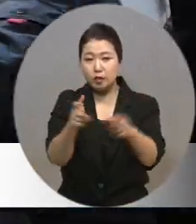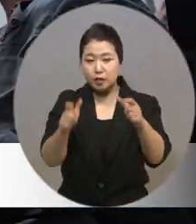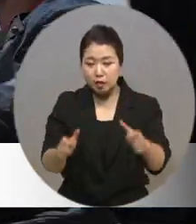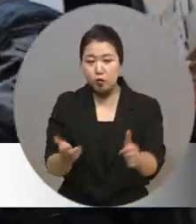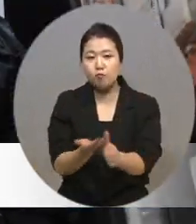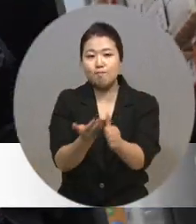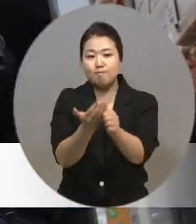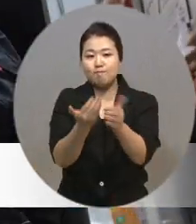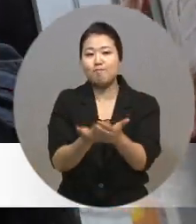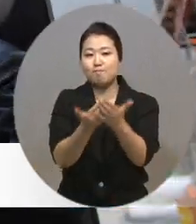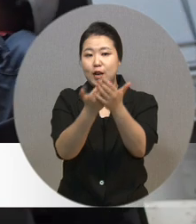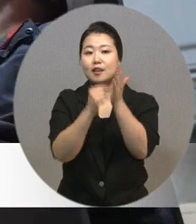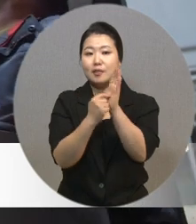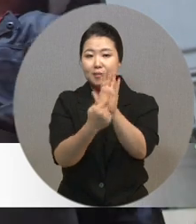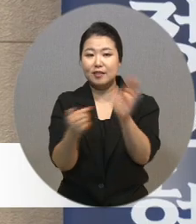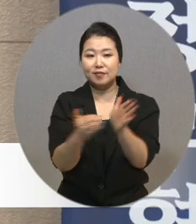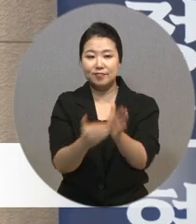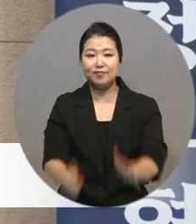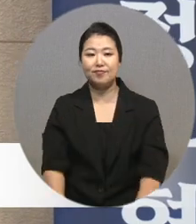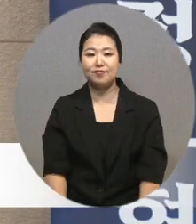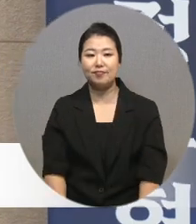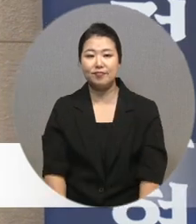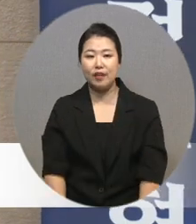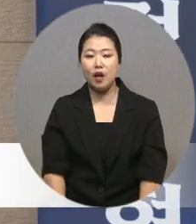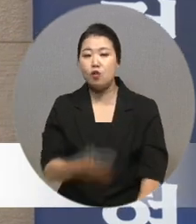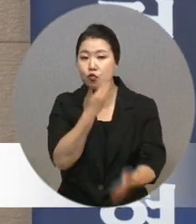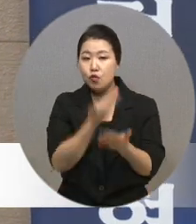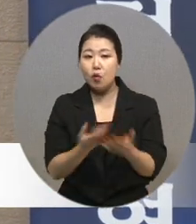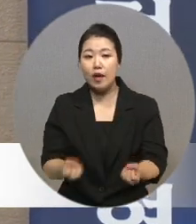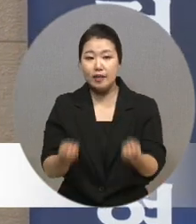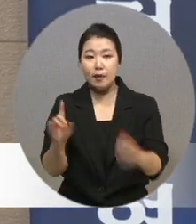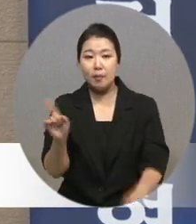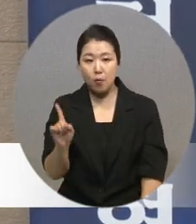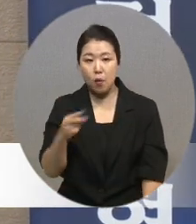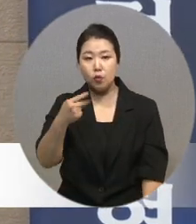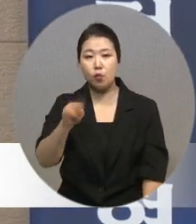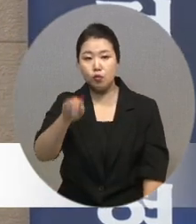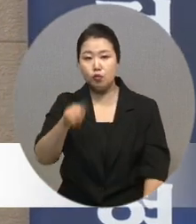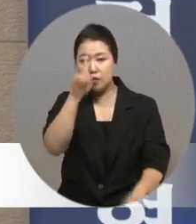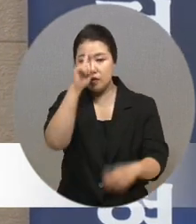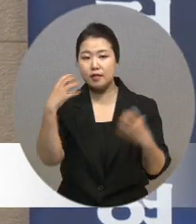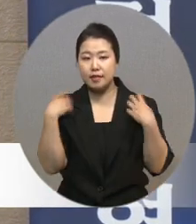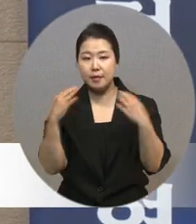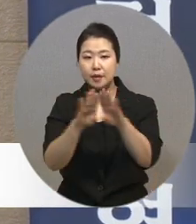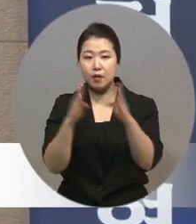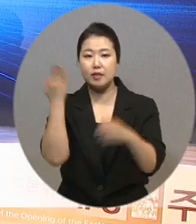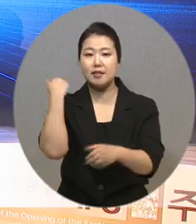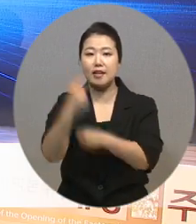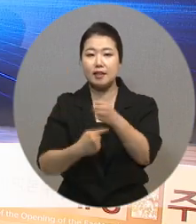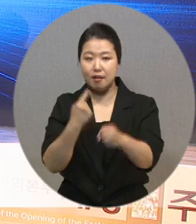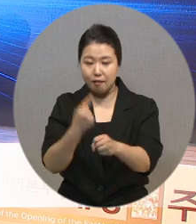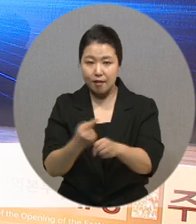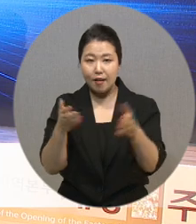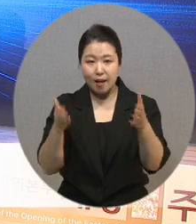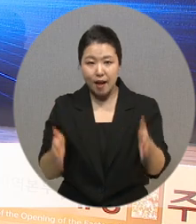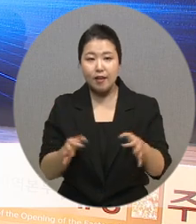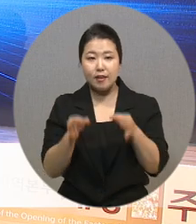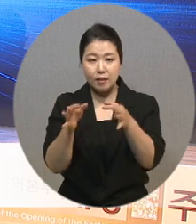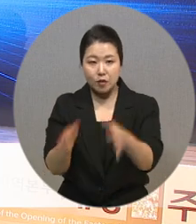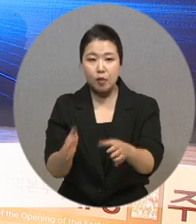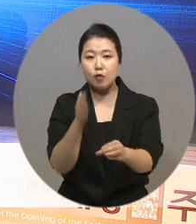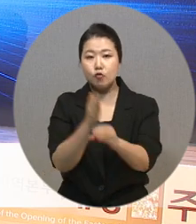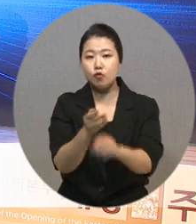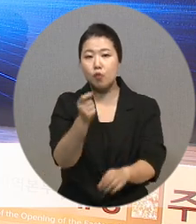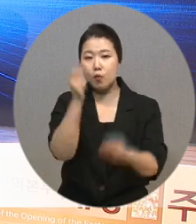육성하겠다는 의지를 밝혔습니다 주요 행사로 동부청사 개청 후 지난 1년간 투자 유치 중소